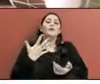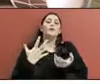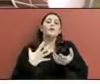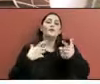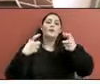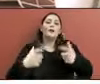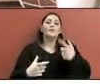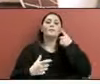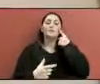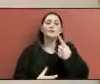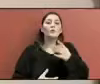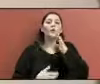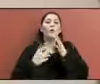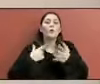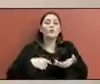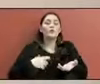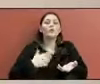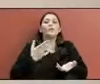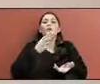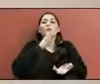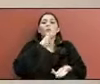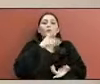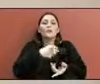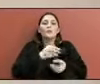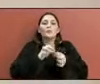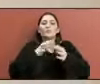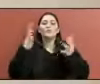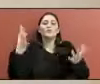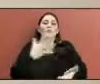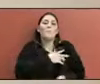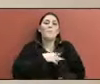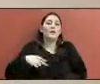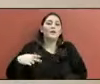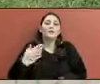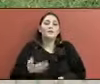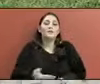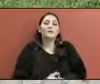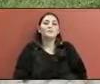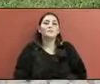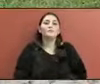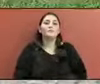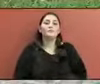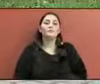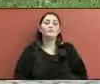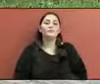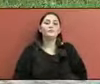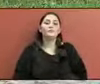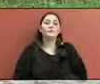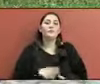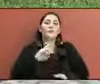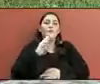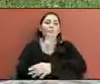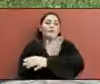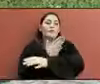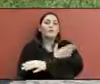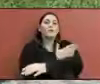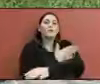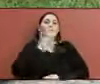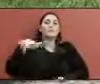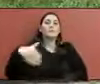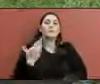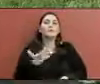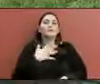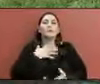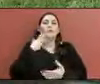Kocaeli Büyükşehir Belediyesi'nin ürettiği hizmetlerde ve bunun dışında vatandaşlarımızın tüm çağrılarına cevap veren bir